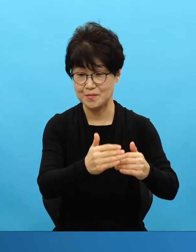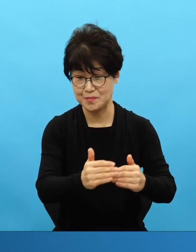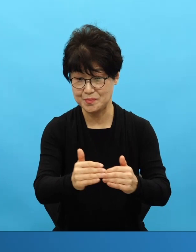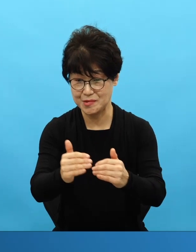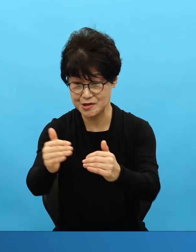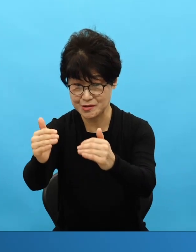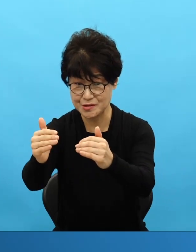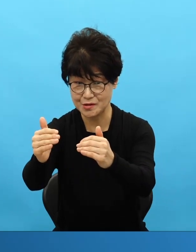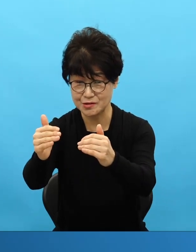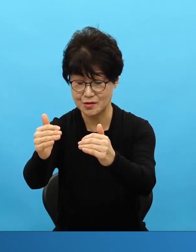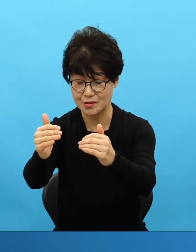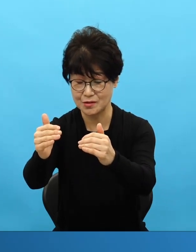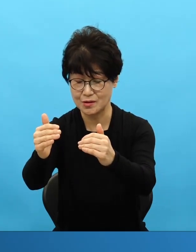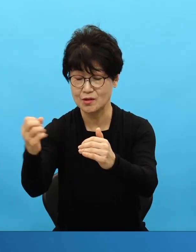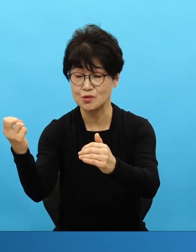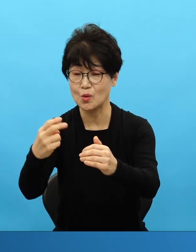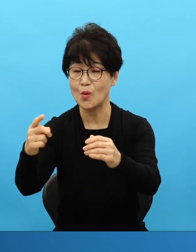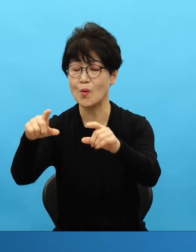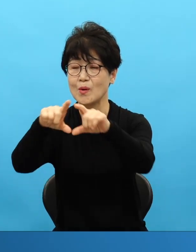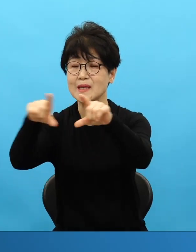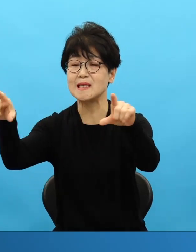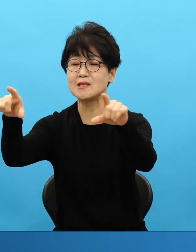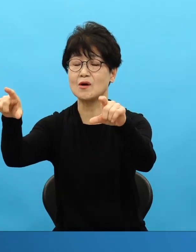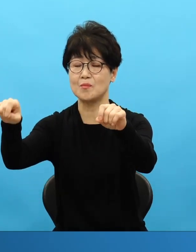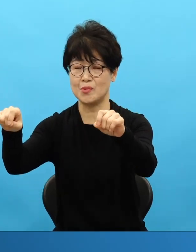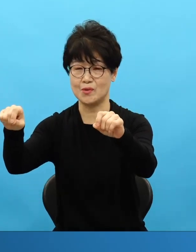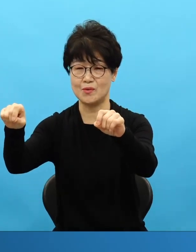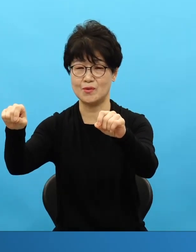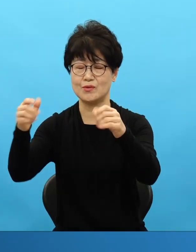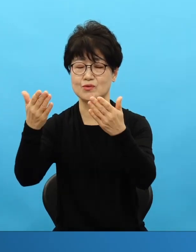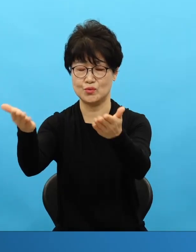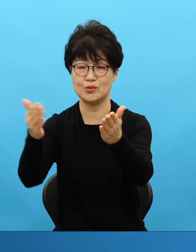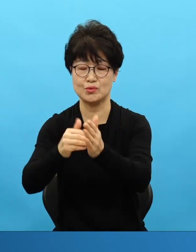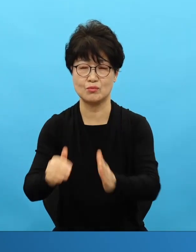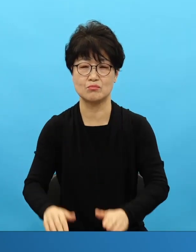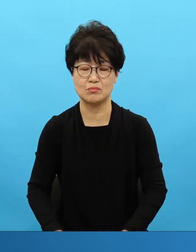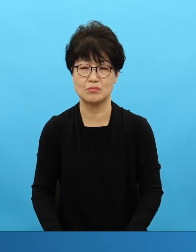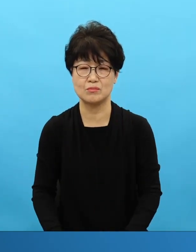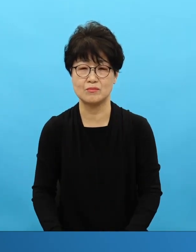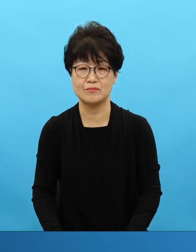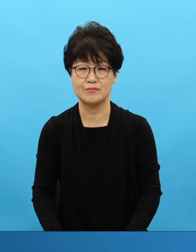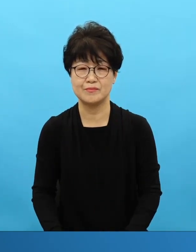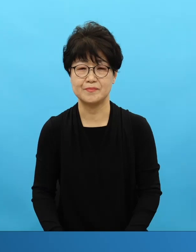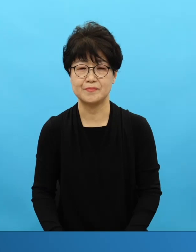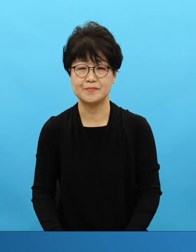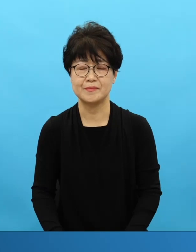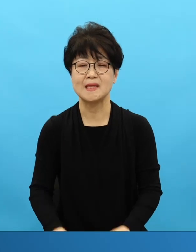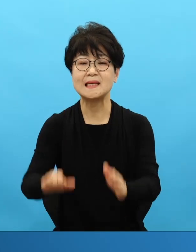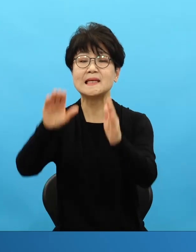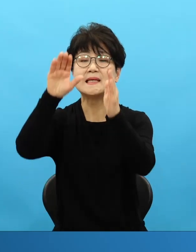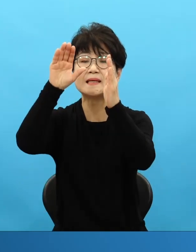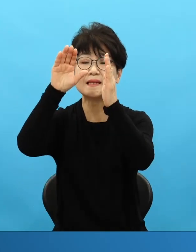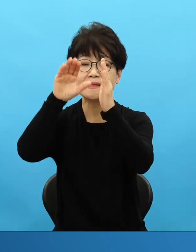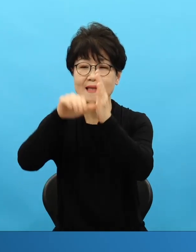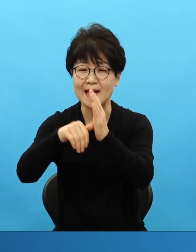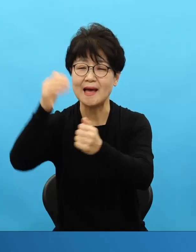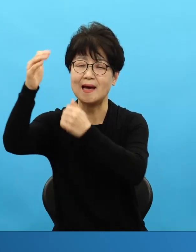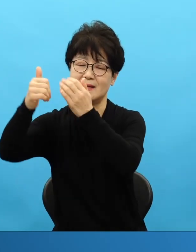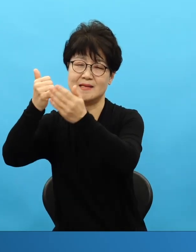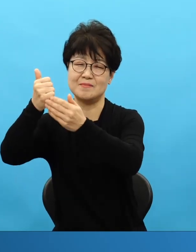known this important journey and guidepost. 그러면 이대로 쓰면 돼요. Then just enjoy these. 그때 이게 보입니다. Then you will see